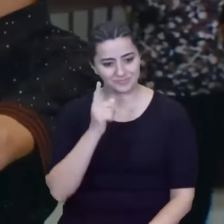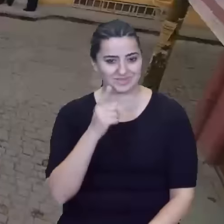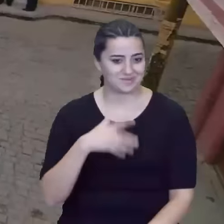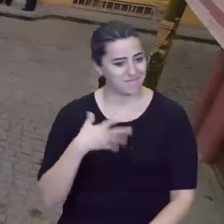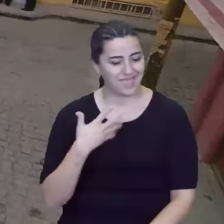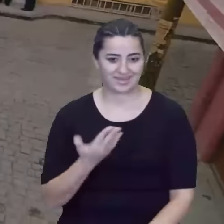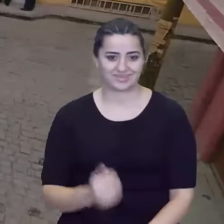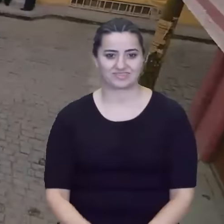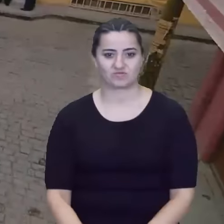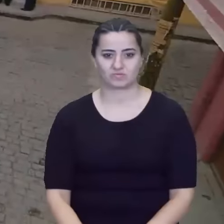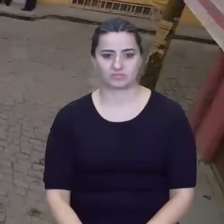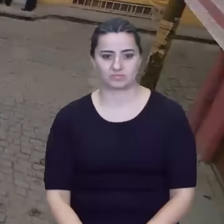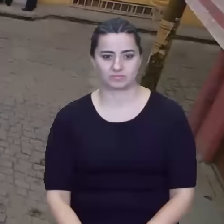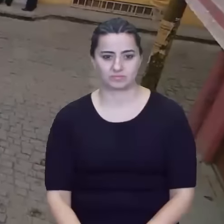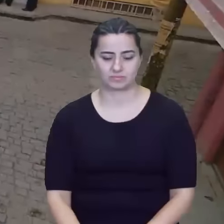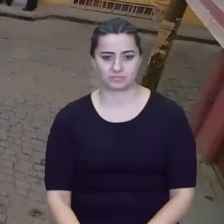seni.